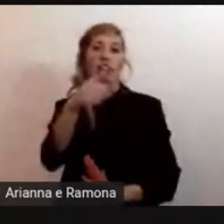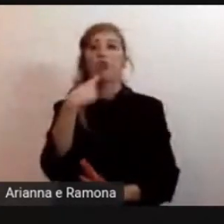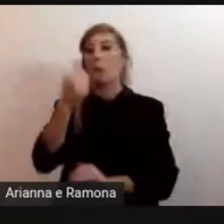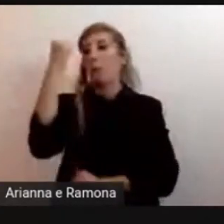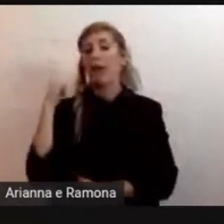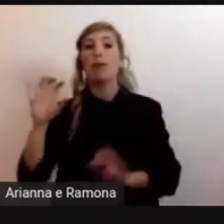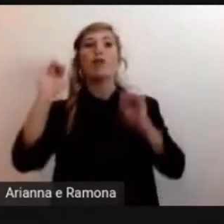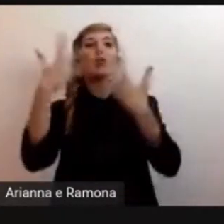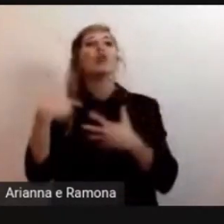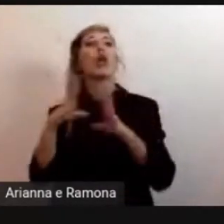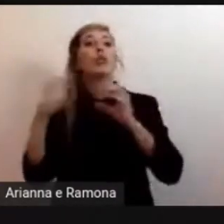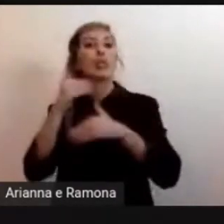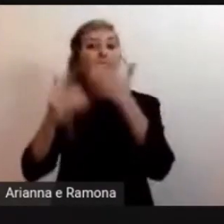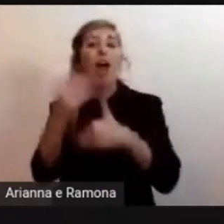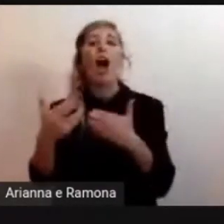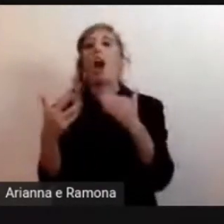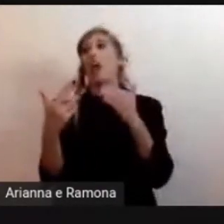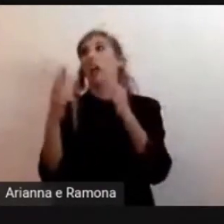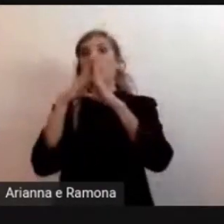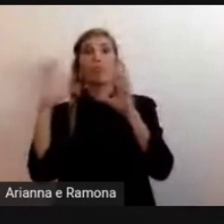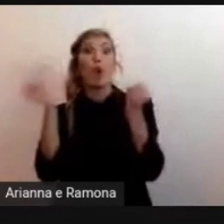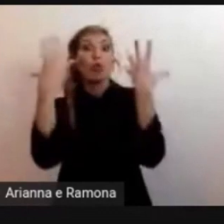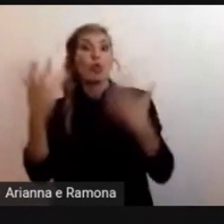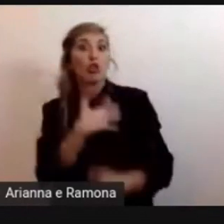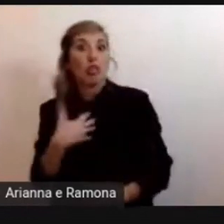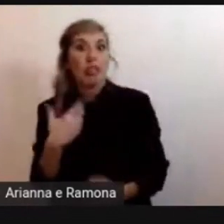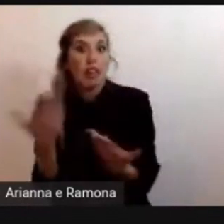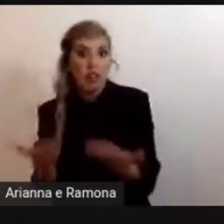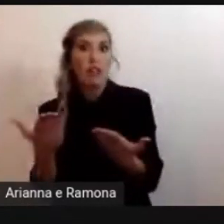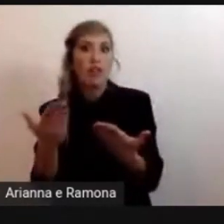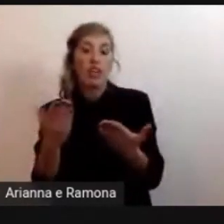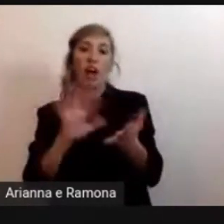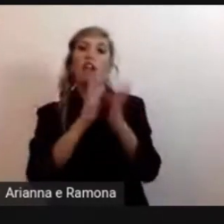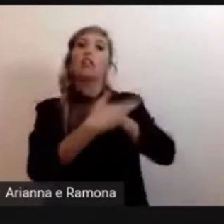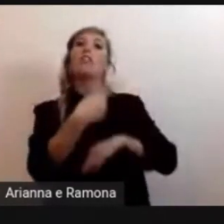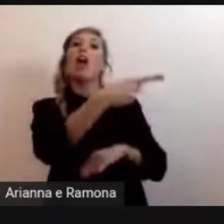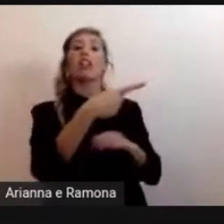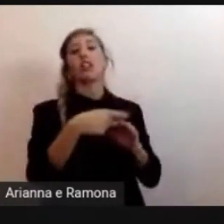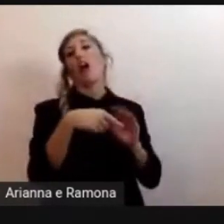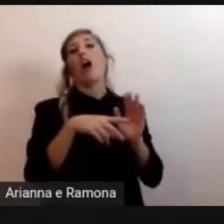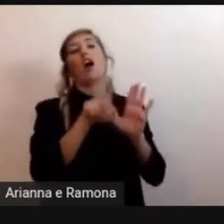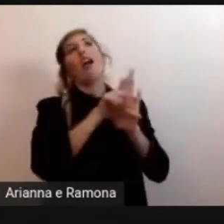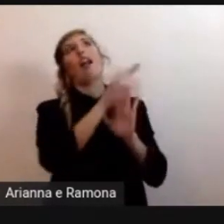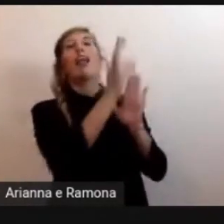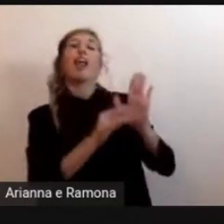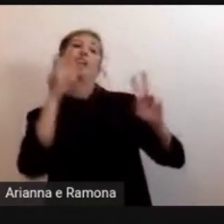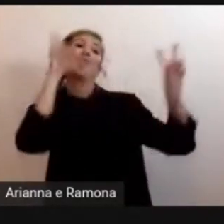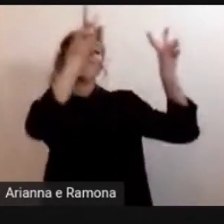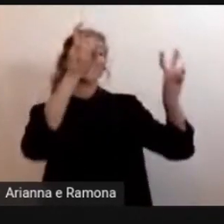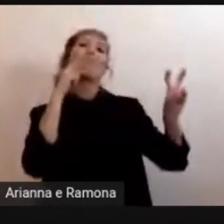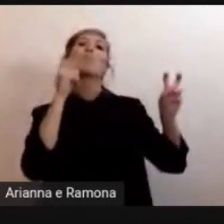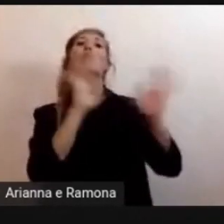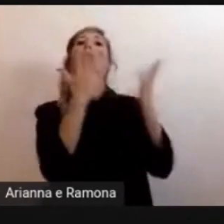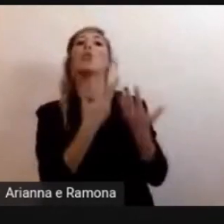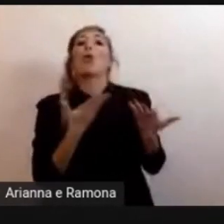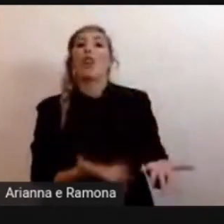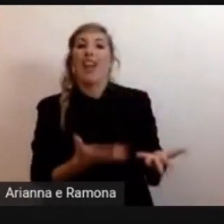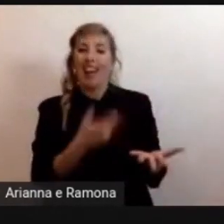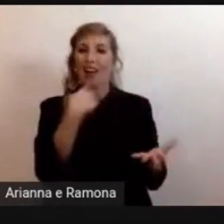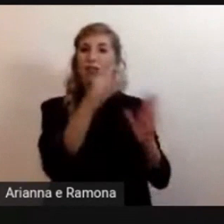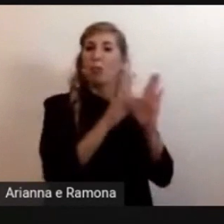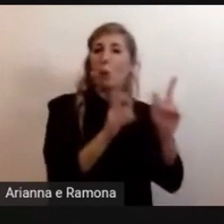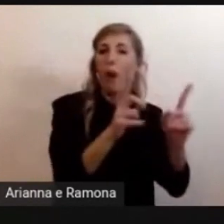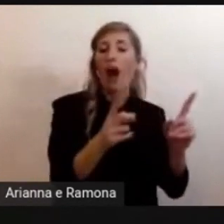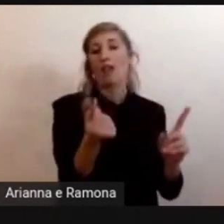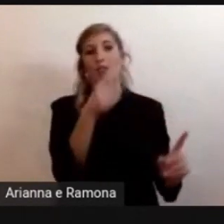rivoluzione indicare oltre dieci per metà rappresenti bene e sono a letto che il proporre alla fine della fiera